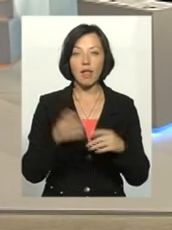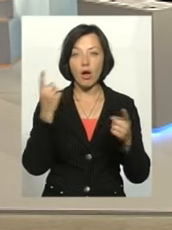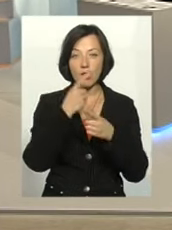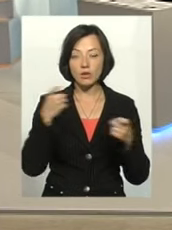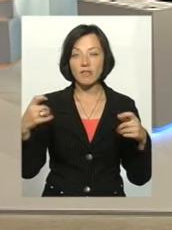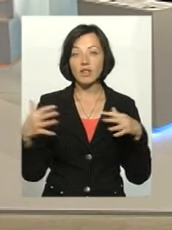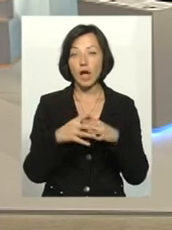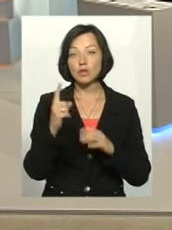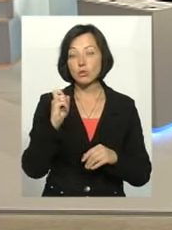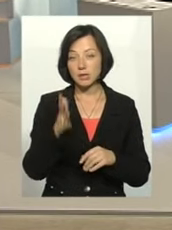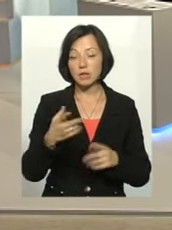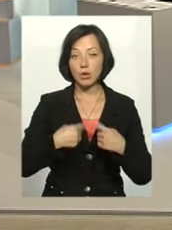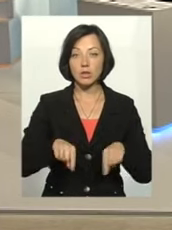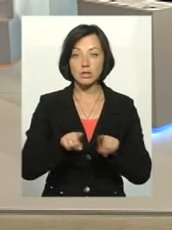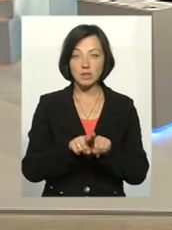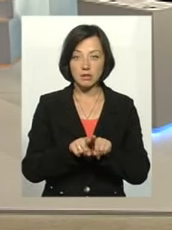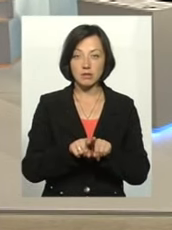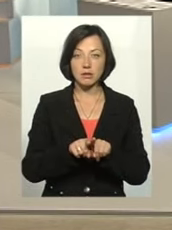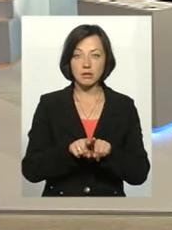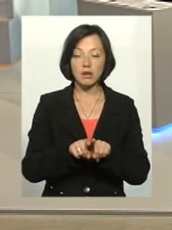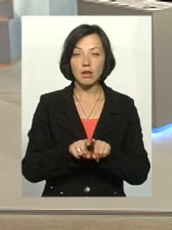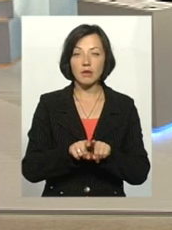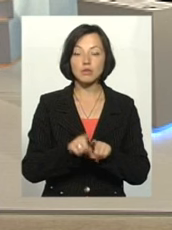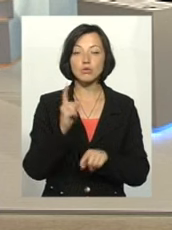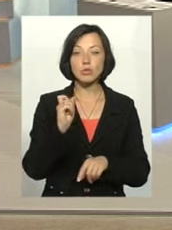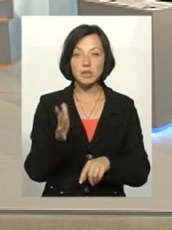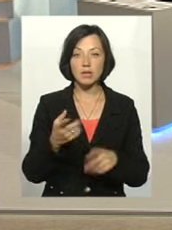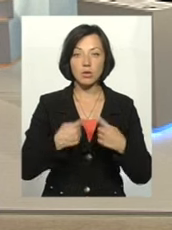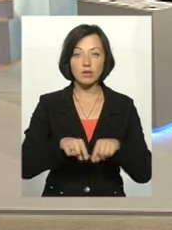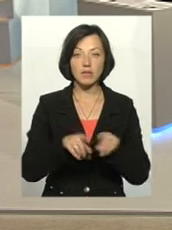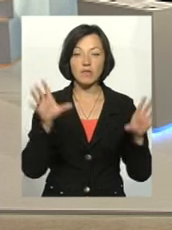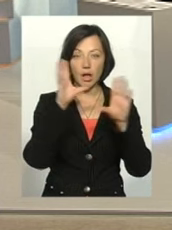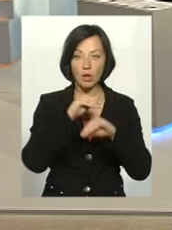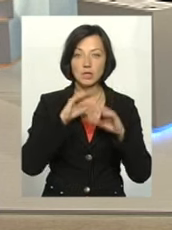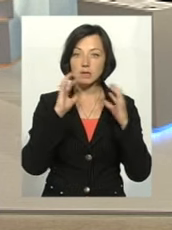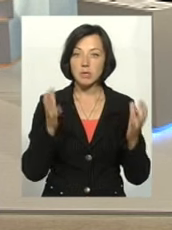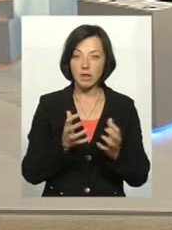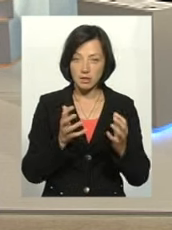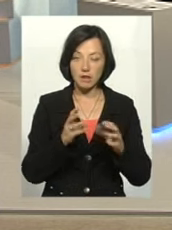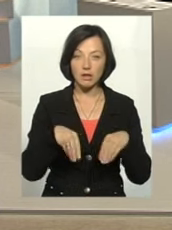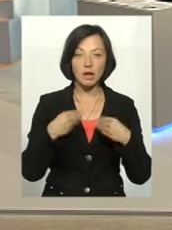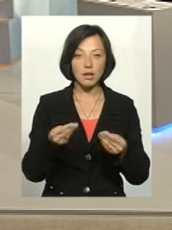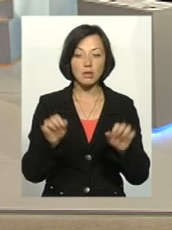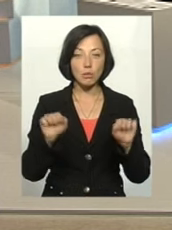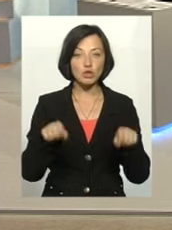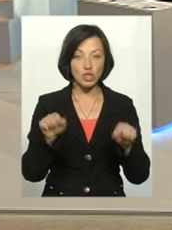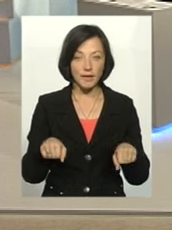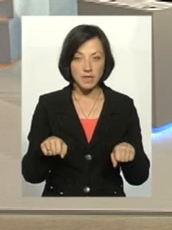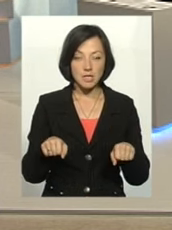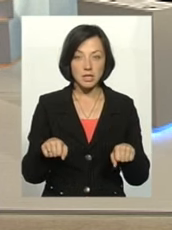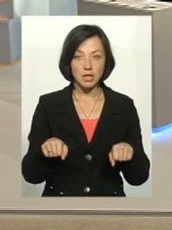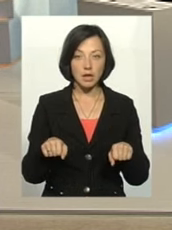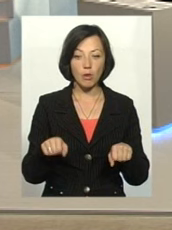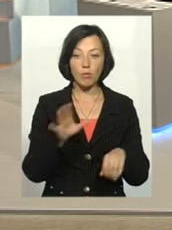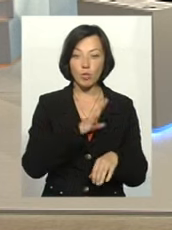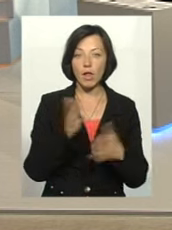війна, а 150 організацій, 150 проблем. Організацій вдалося зберегти, надати їм можливість, якщо